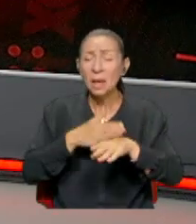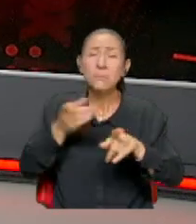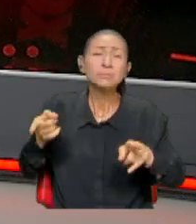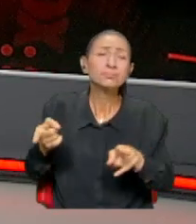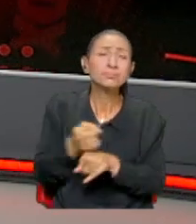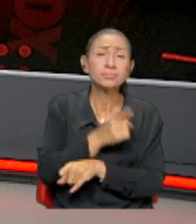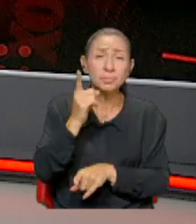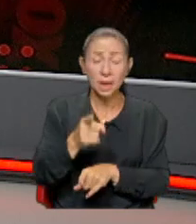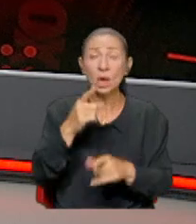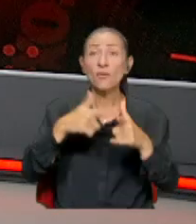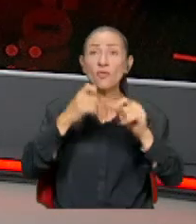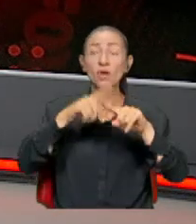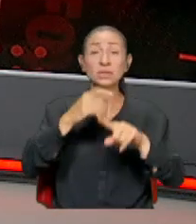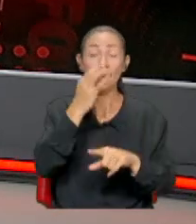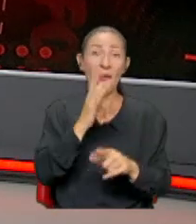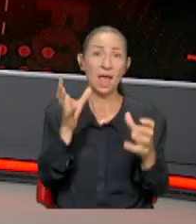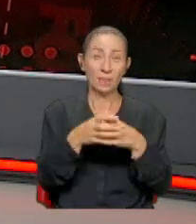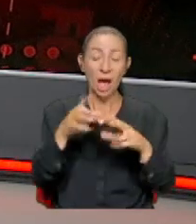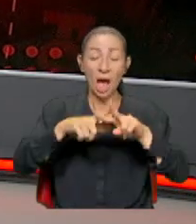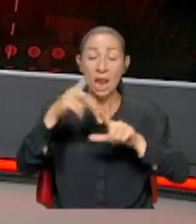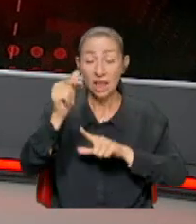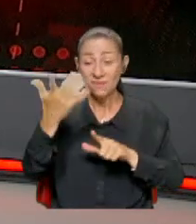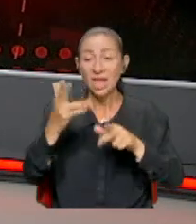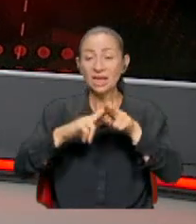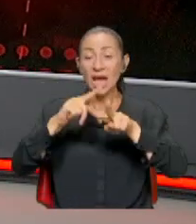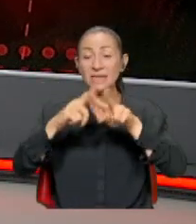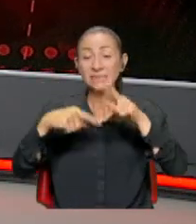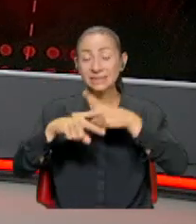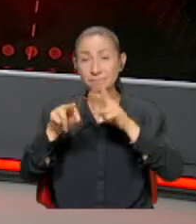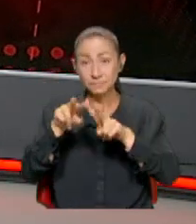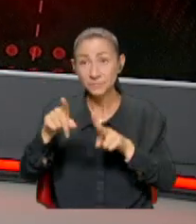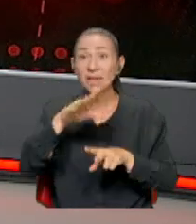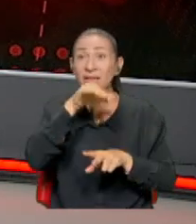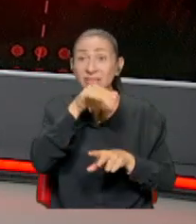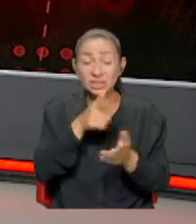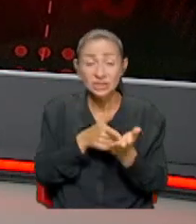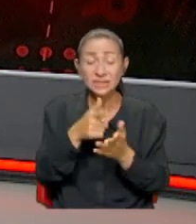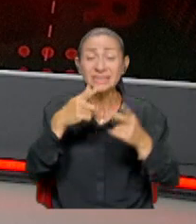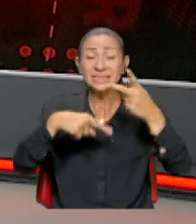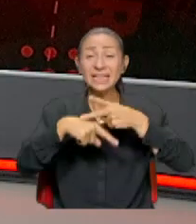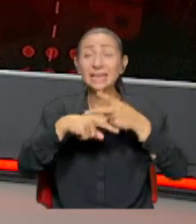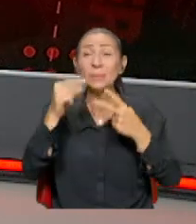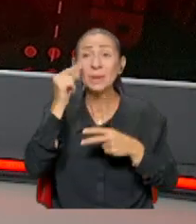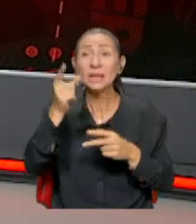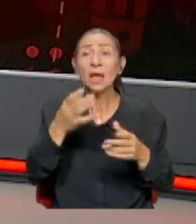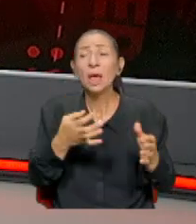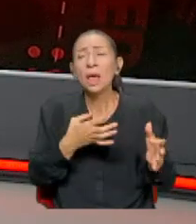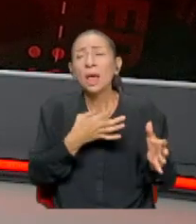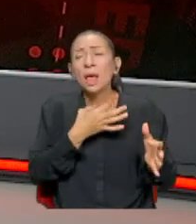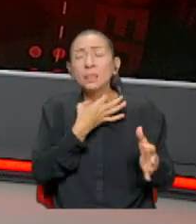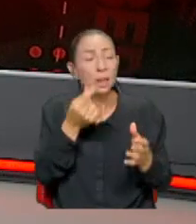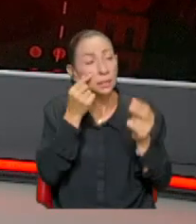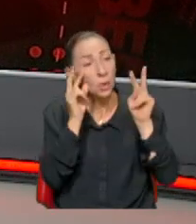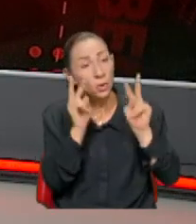yangın yerine ulaşan Fox Haber ekibi Ali Onur Tosun ve Kazım Gökçe, yaşlı çiftçi Zeki Demir'in çaresizliğine şahit